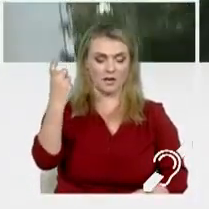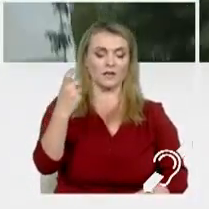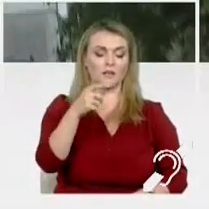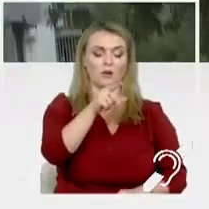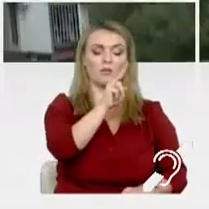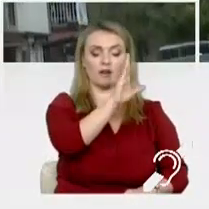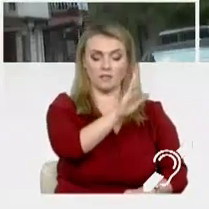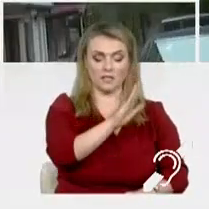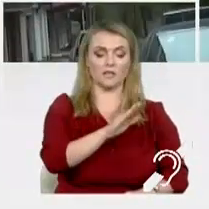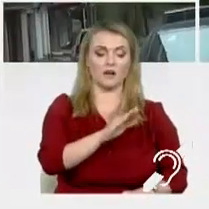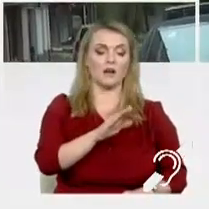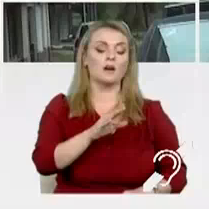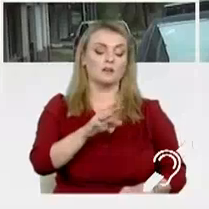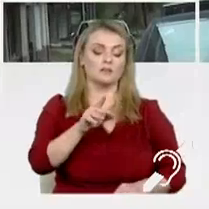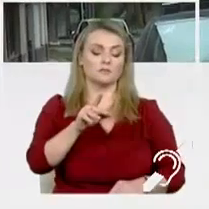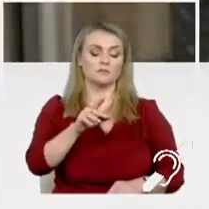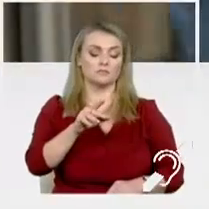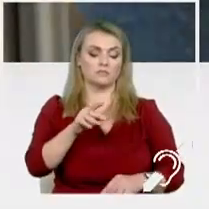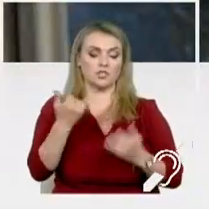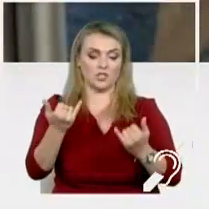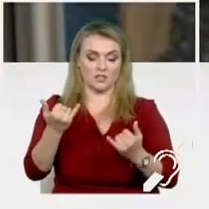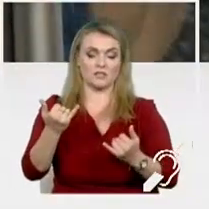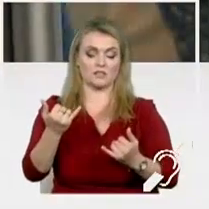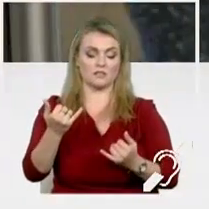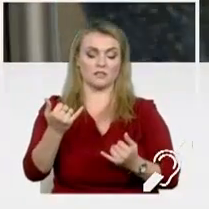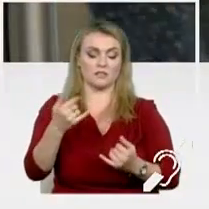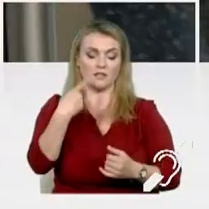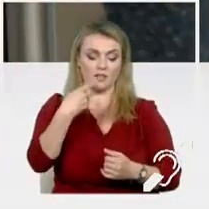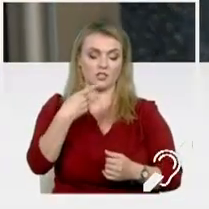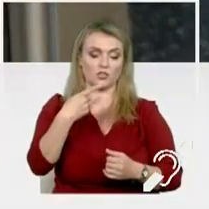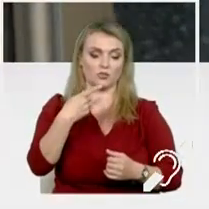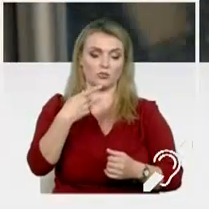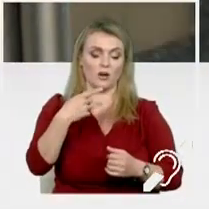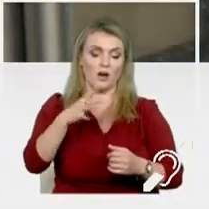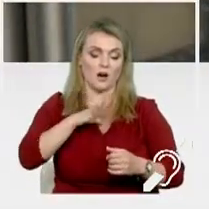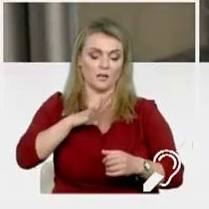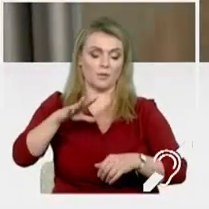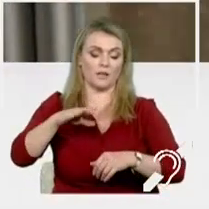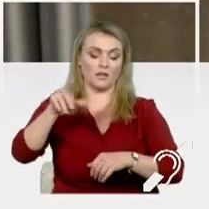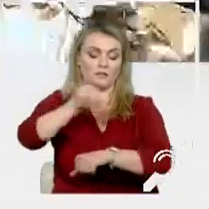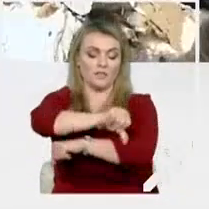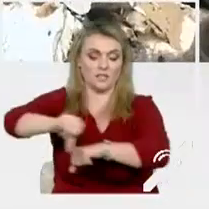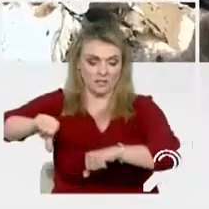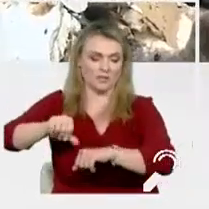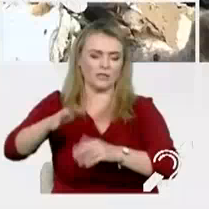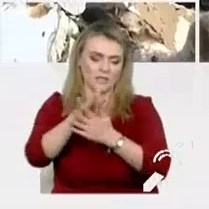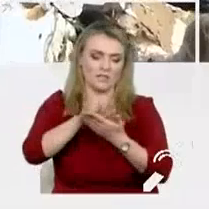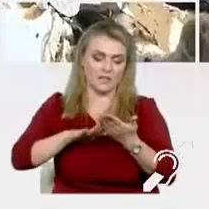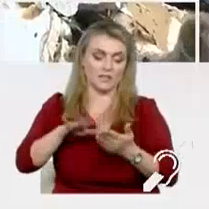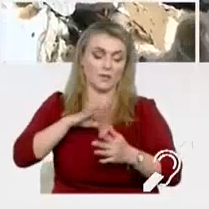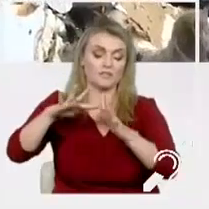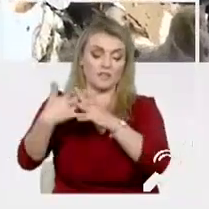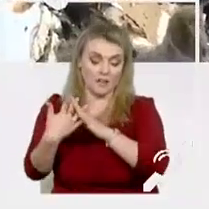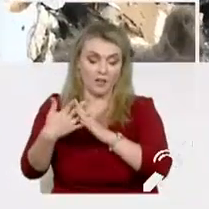dintre apartamentele distruse de flăcări se afla la țară și spune că a aflat despre incendiu de la un vecin. Femeia susține